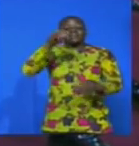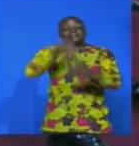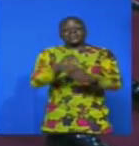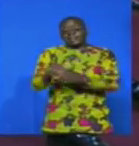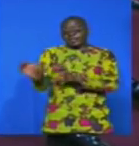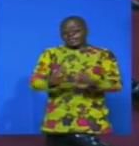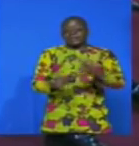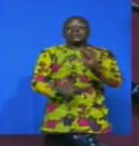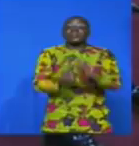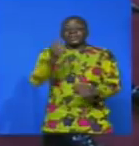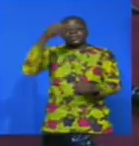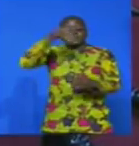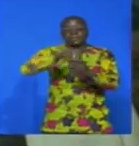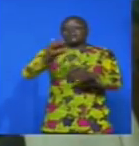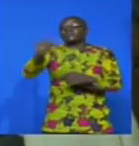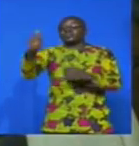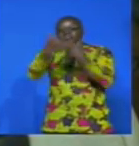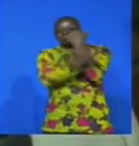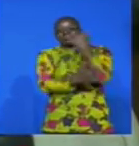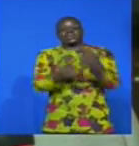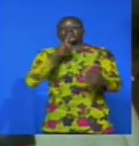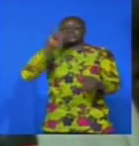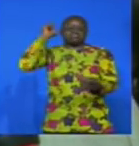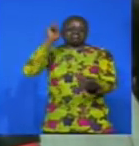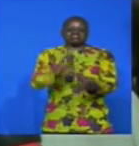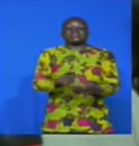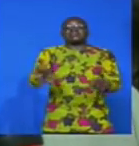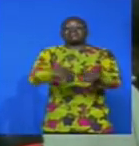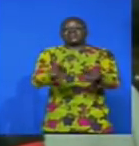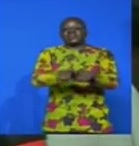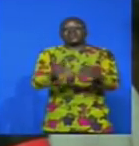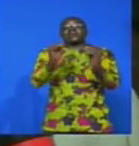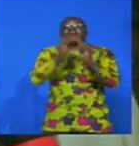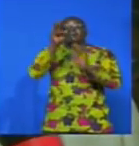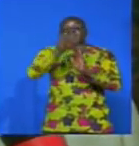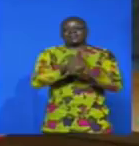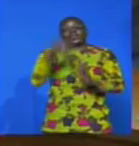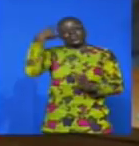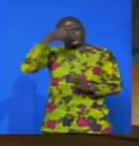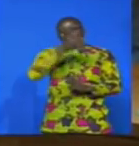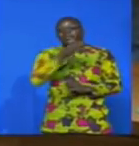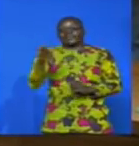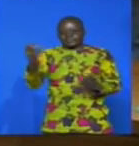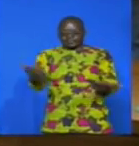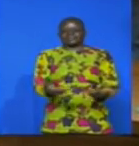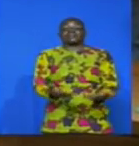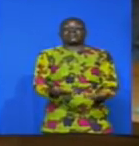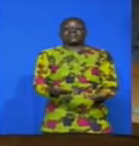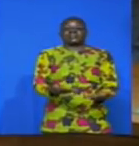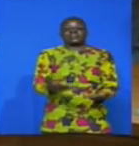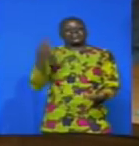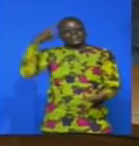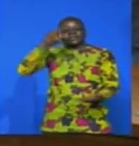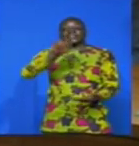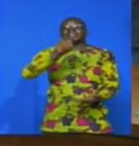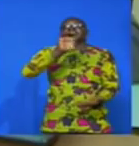déroulés dans les autres pays seront exactement la même chose également pour le Burkina ici. La tranche commune entente